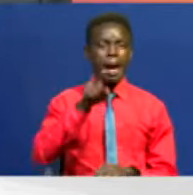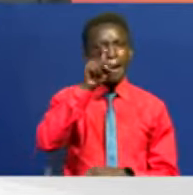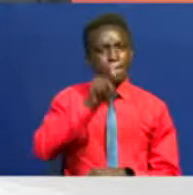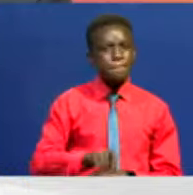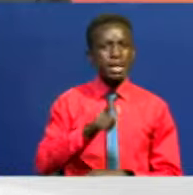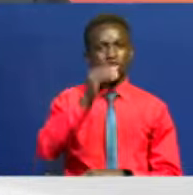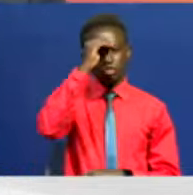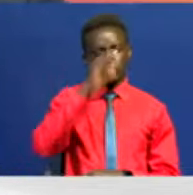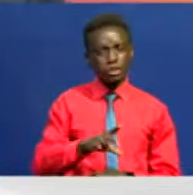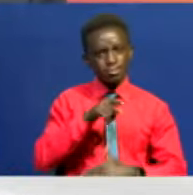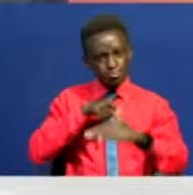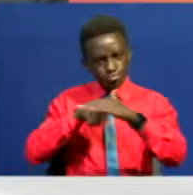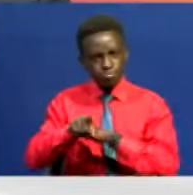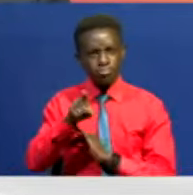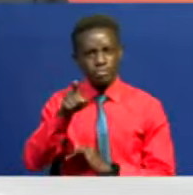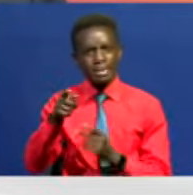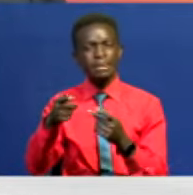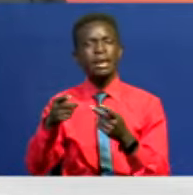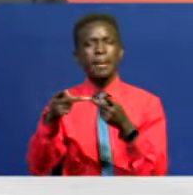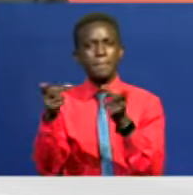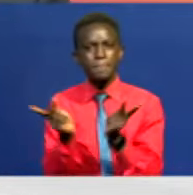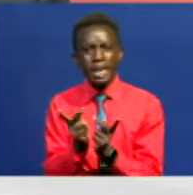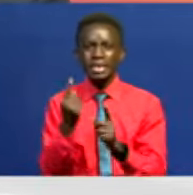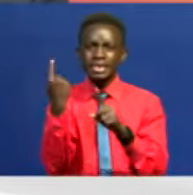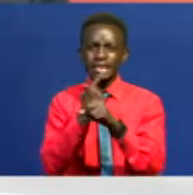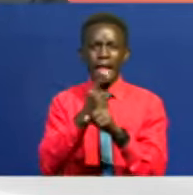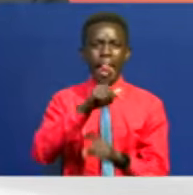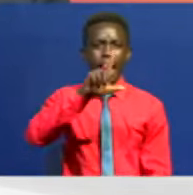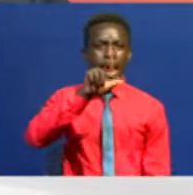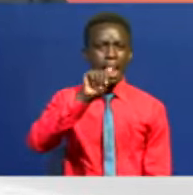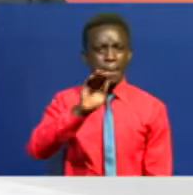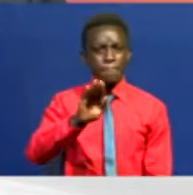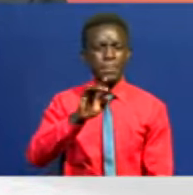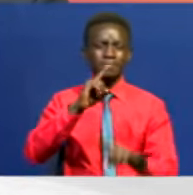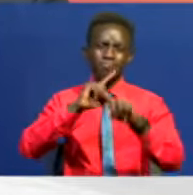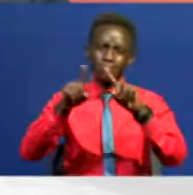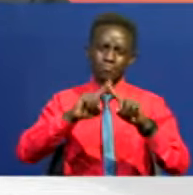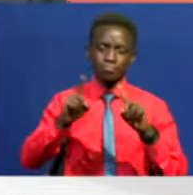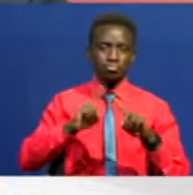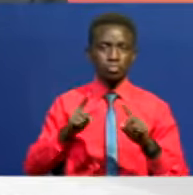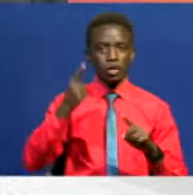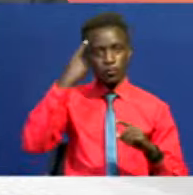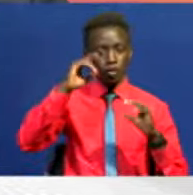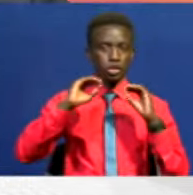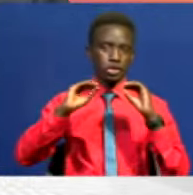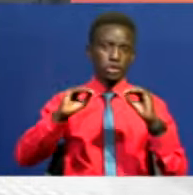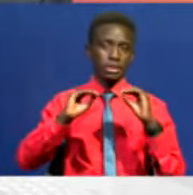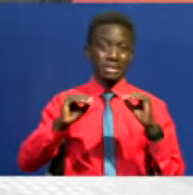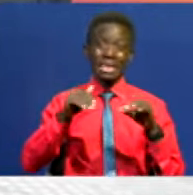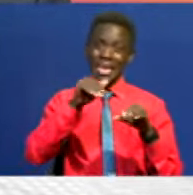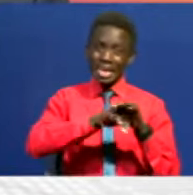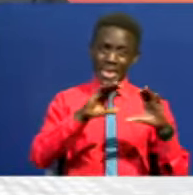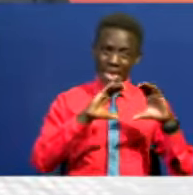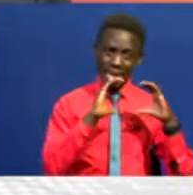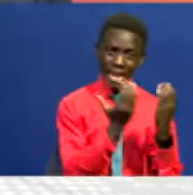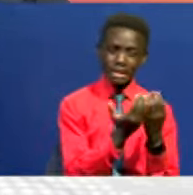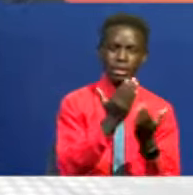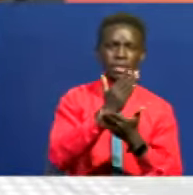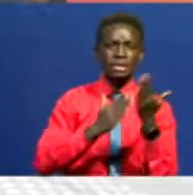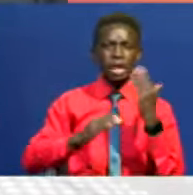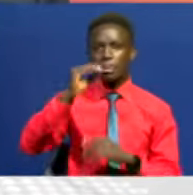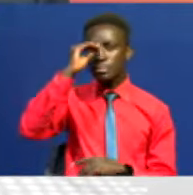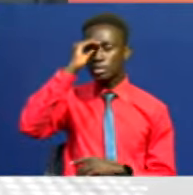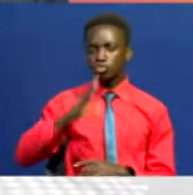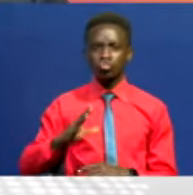hayo maabara na sehemu mbalimbali za kufunza. Hata darasa utashtuka kugundua kwamba vyuo vingine viko